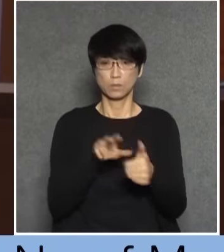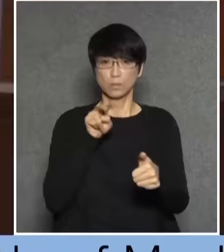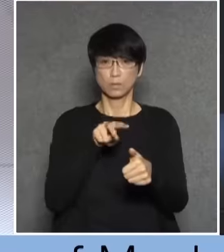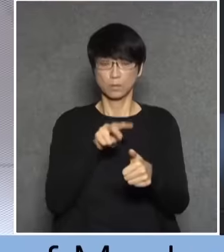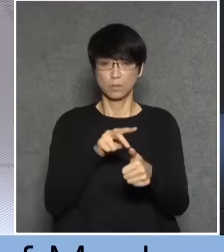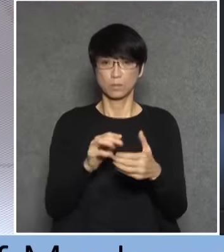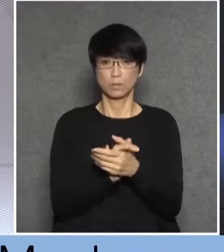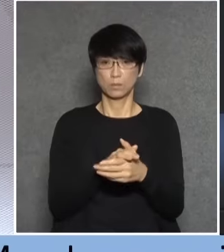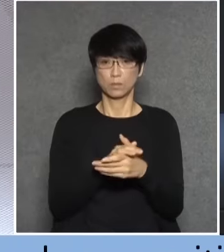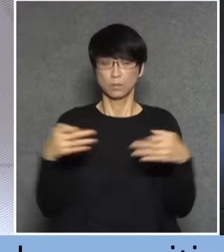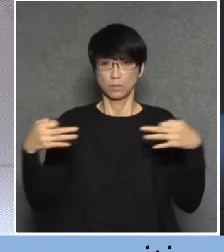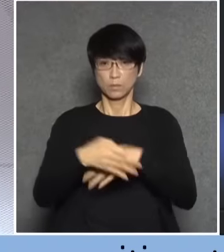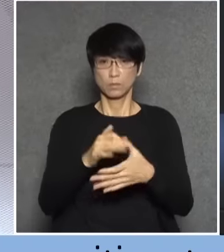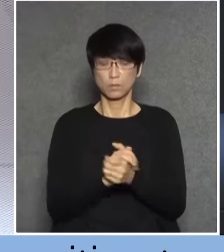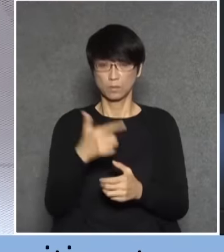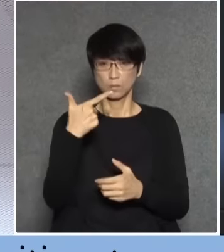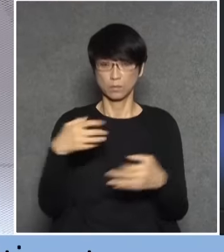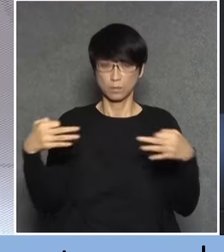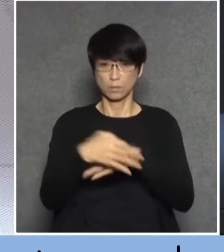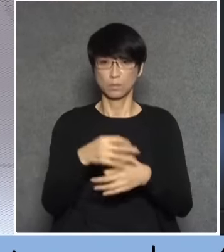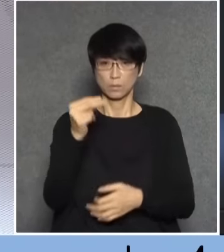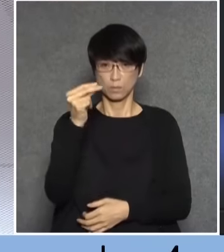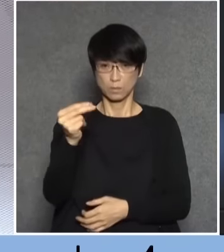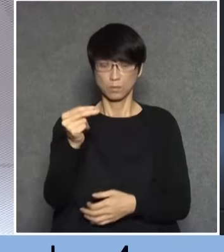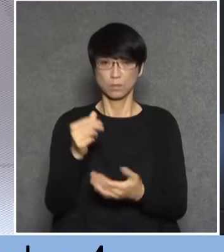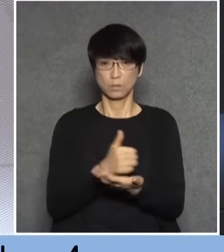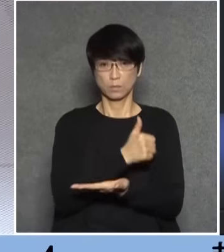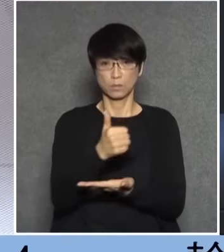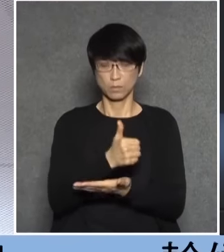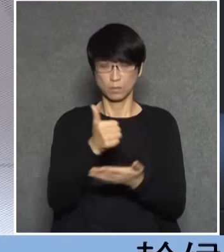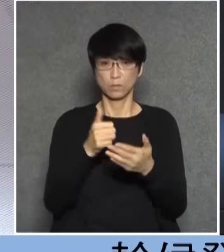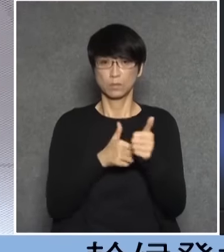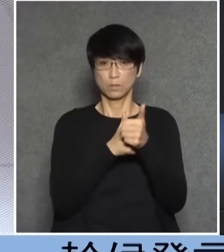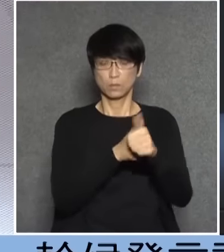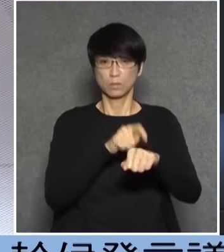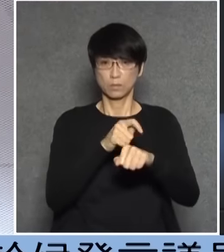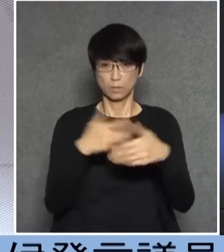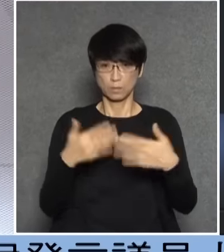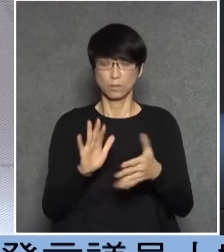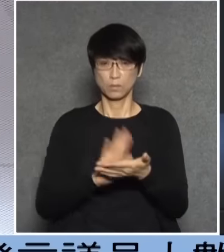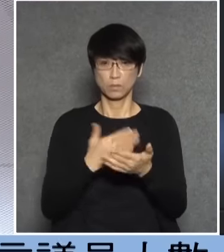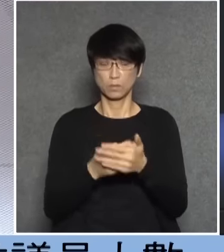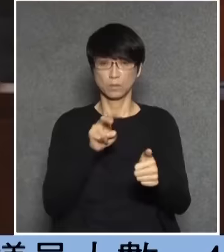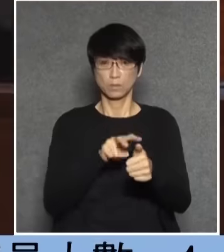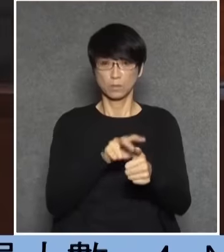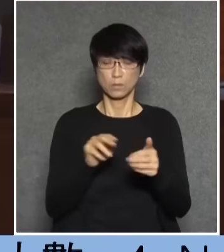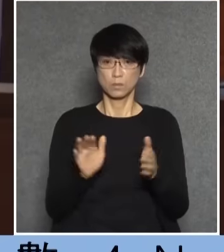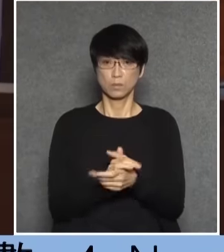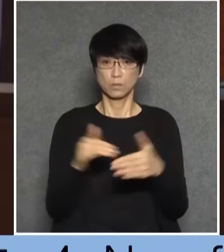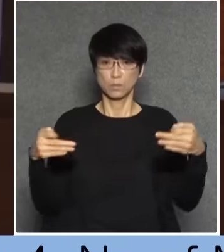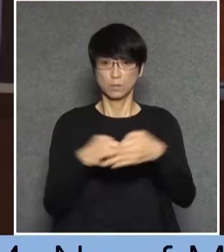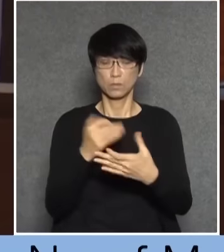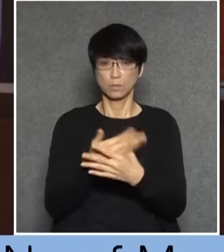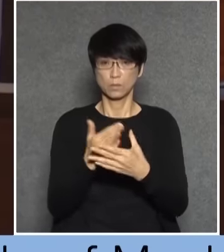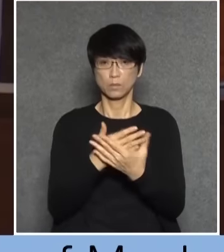約。在該8份合約中，7份合約大致如期完成，但管理系統合約在推行上由於遇到